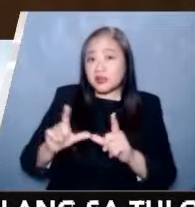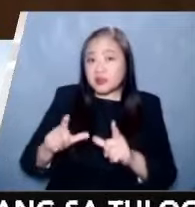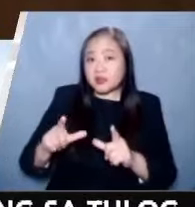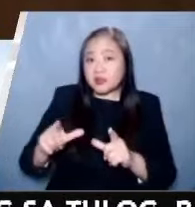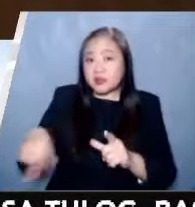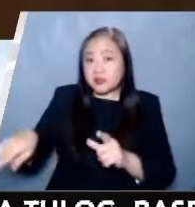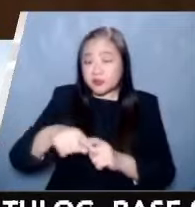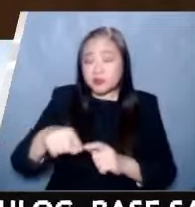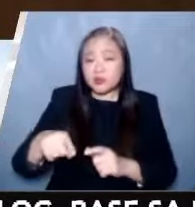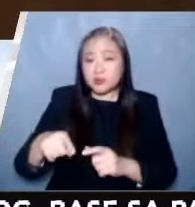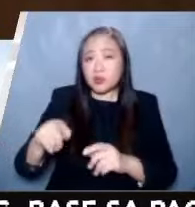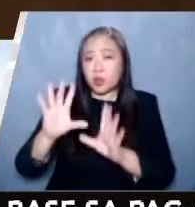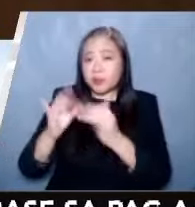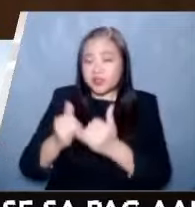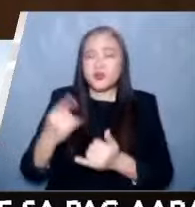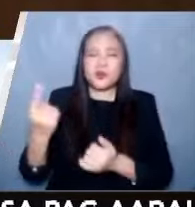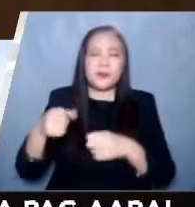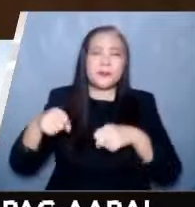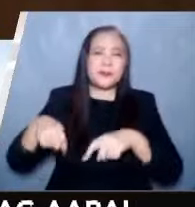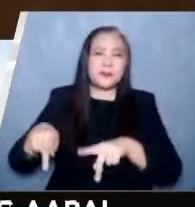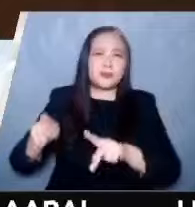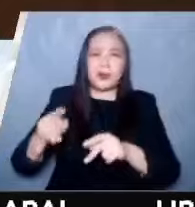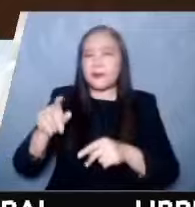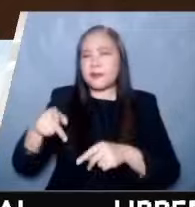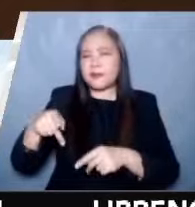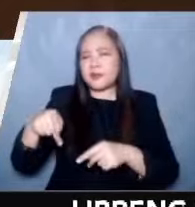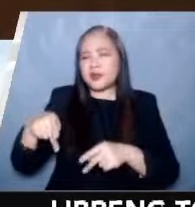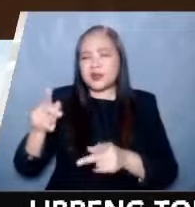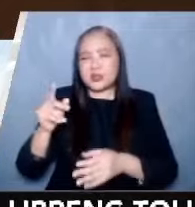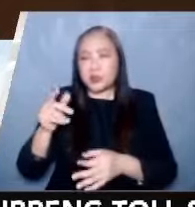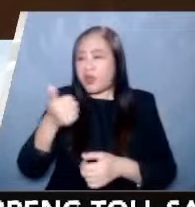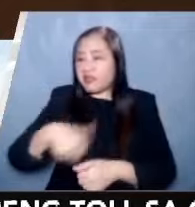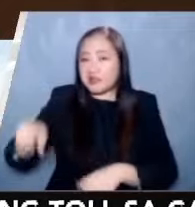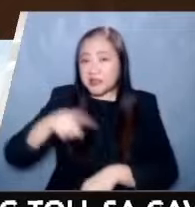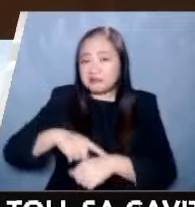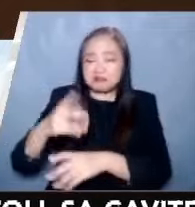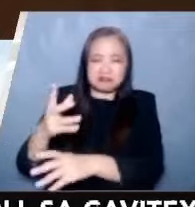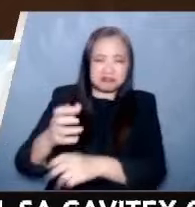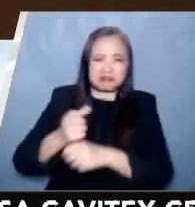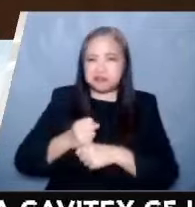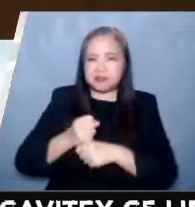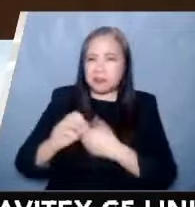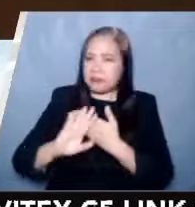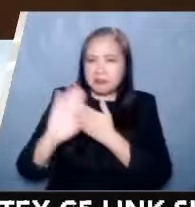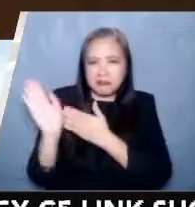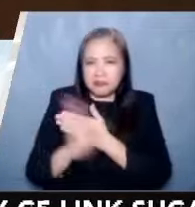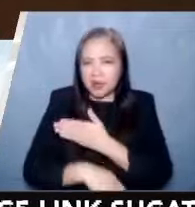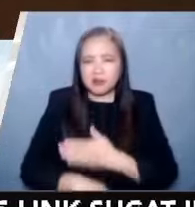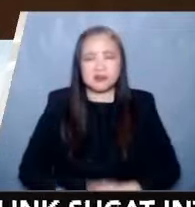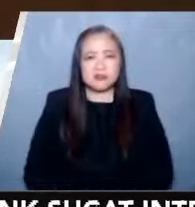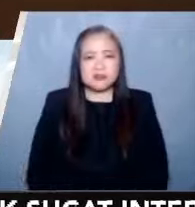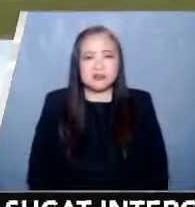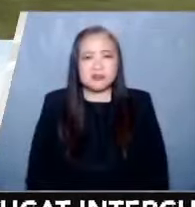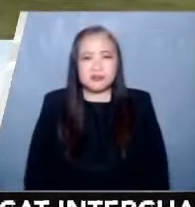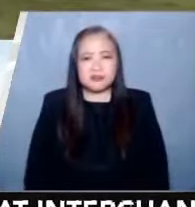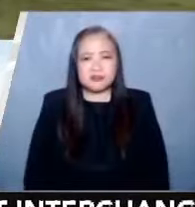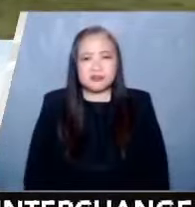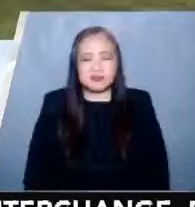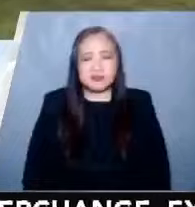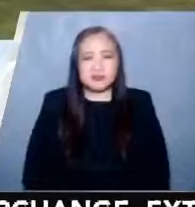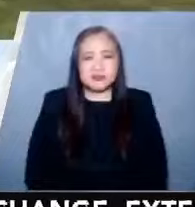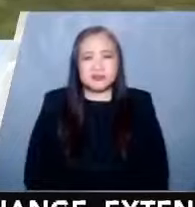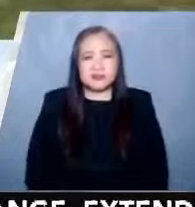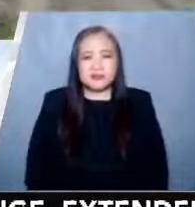At ang pribilehyo ito ay anumang oras maaaring bawiin ng PAGCOR. Ang